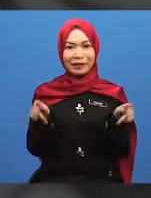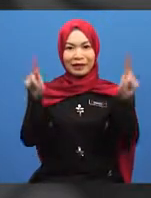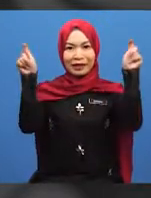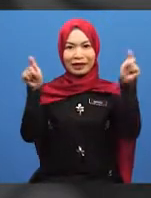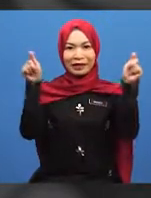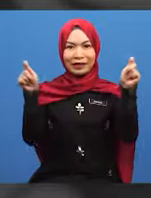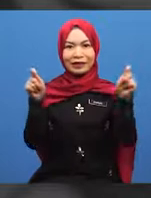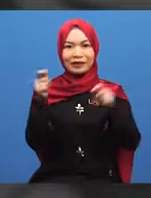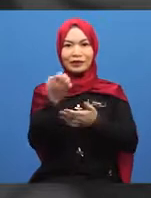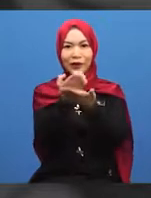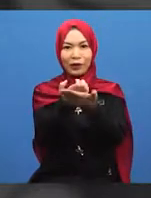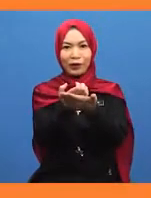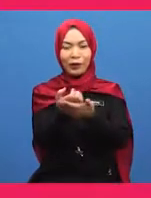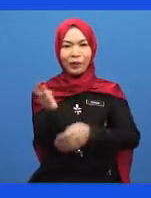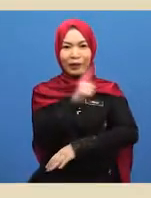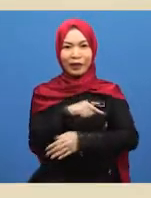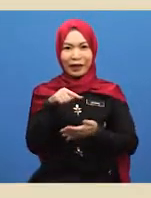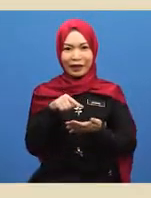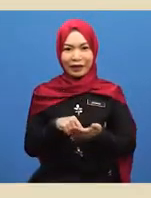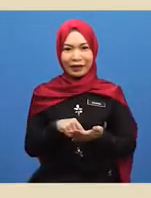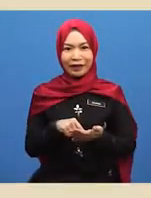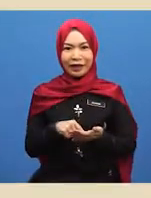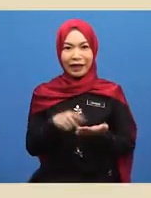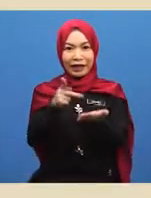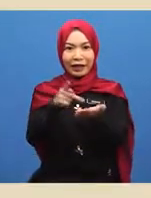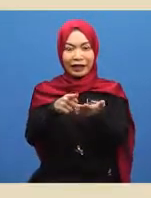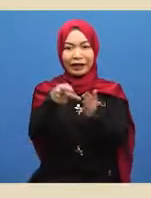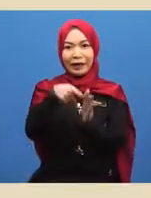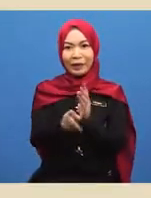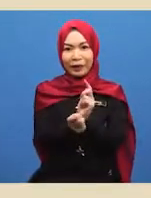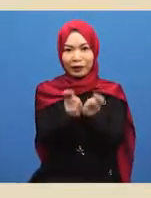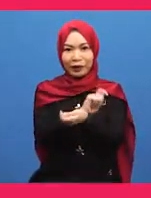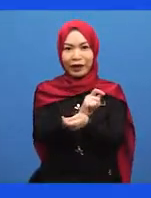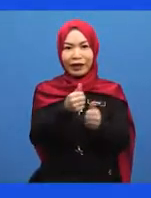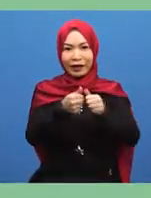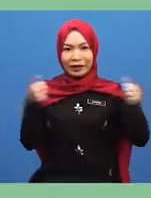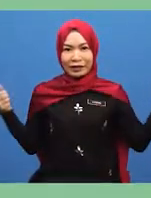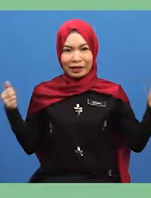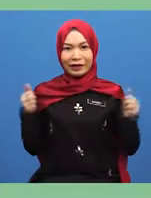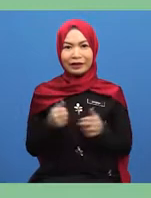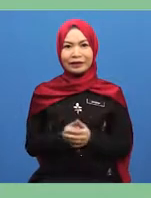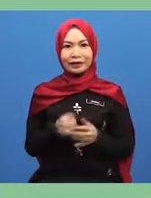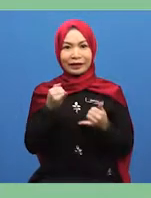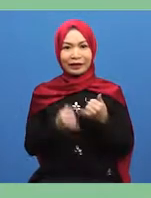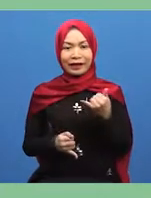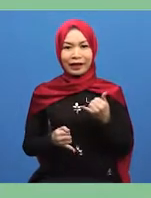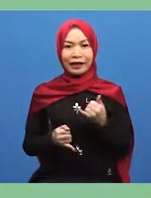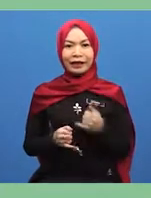topik makroekonomi yang menarik yang bertajuk Kadar Pertukaran Asing. Pada akhir pelajaran